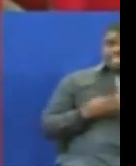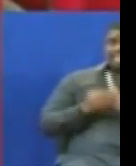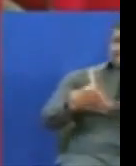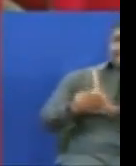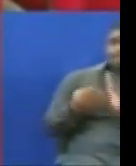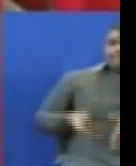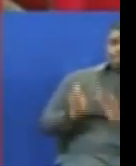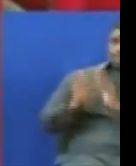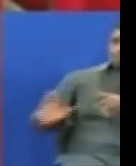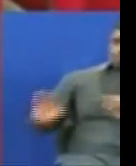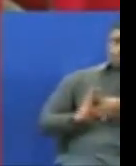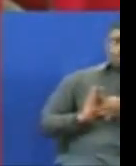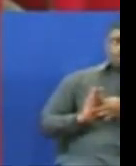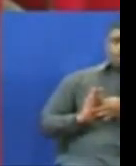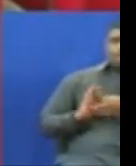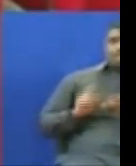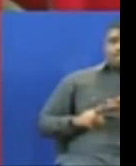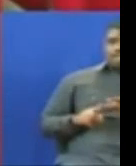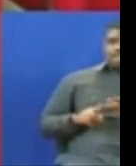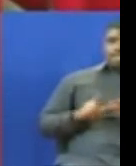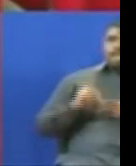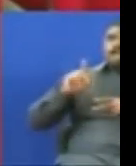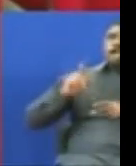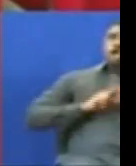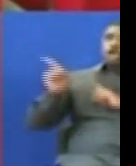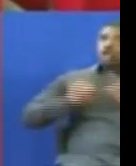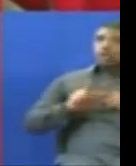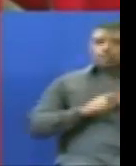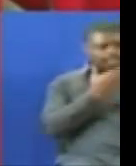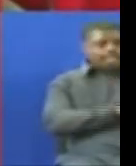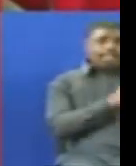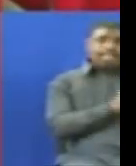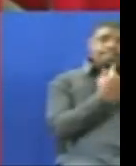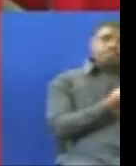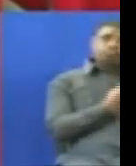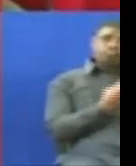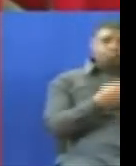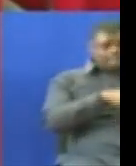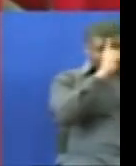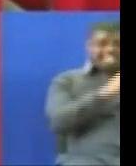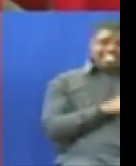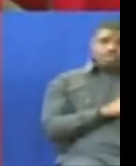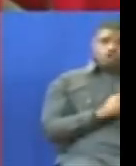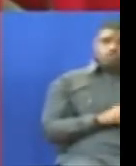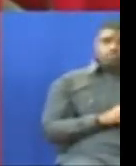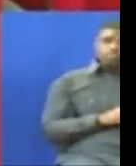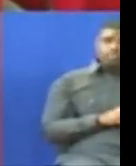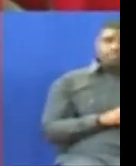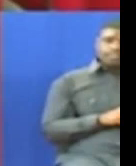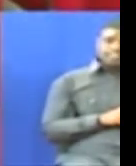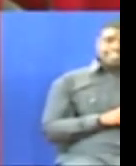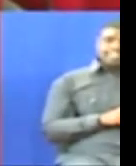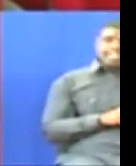Singida kupitia mkoa wa Dodoma, Kondoa mpaka Tanga imezungumzwa sana kwamba wakati tunapoenda